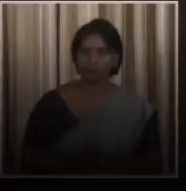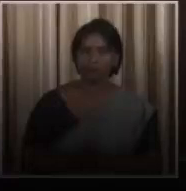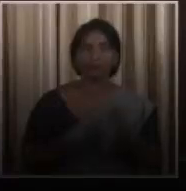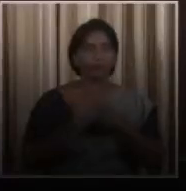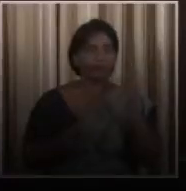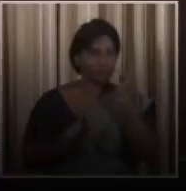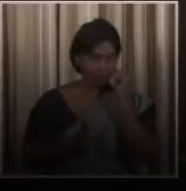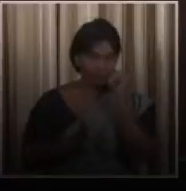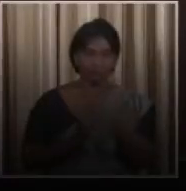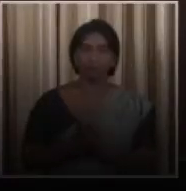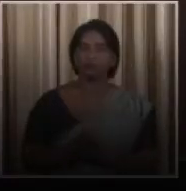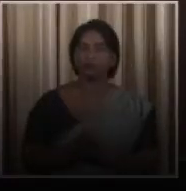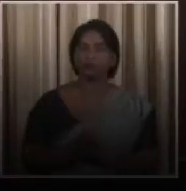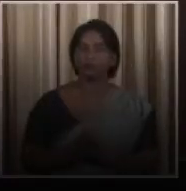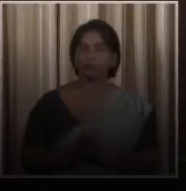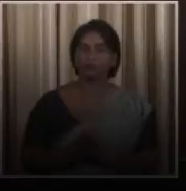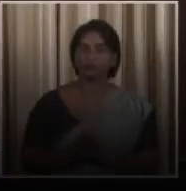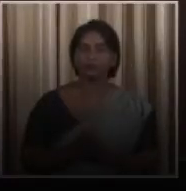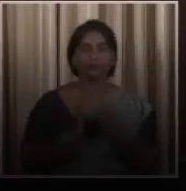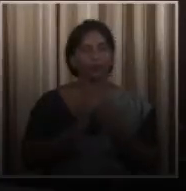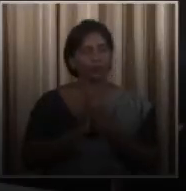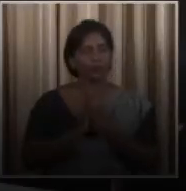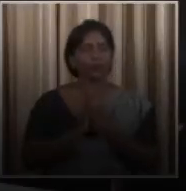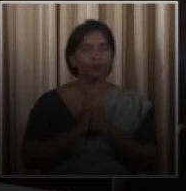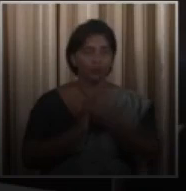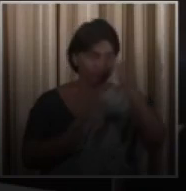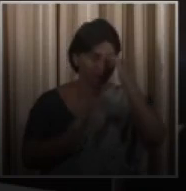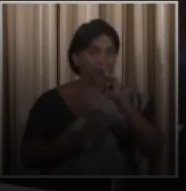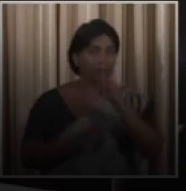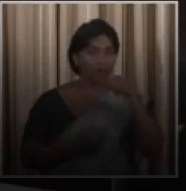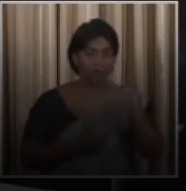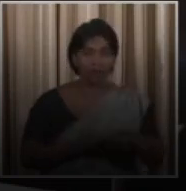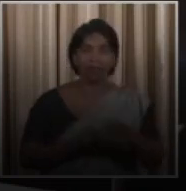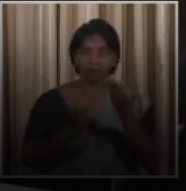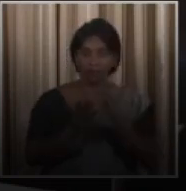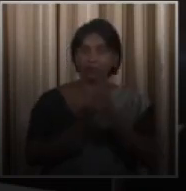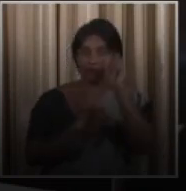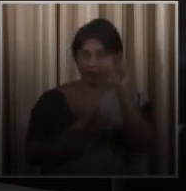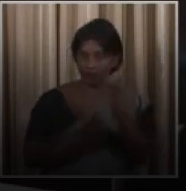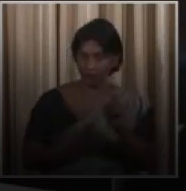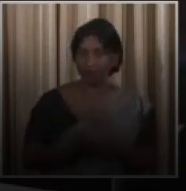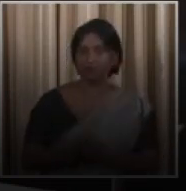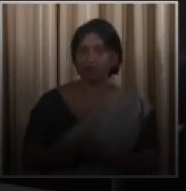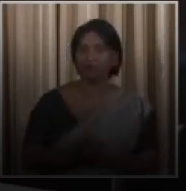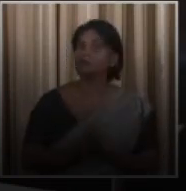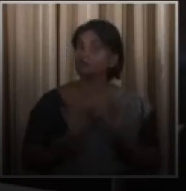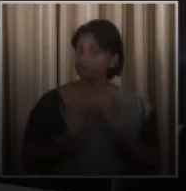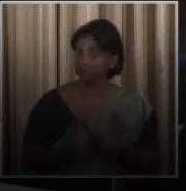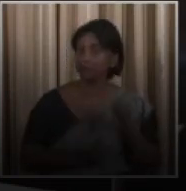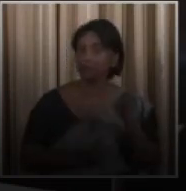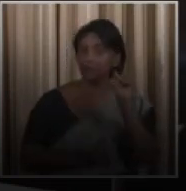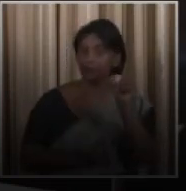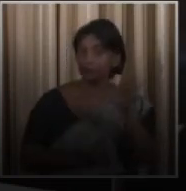Andro Kumar Disanaya Kumar. Garu Sabahanayakatuma idiripat kara ada dini ganna visayan. Habai me